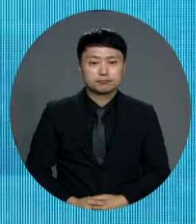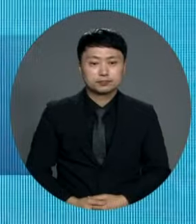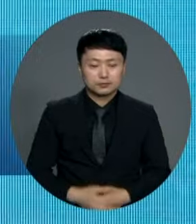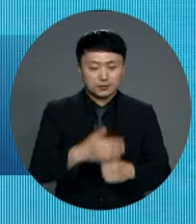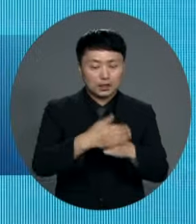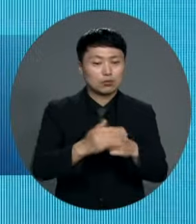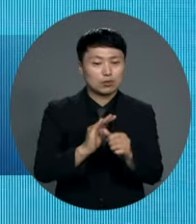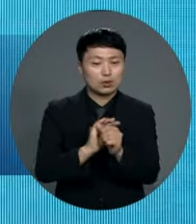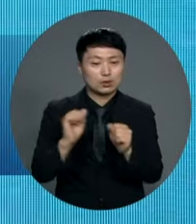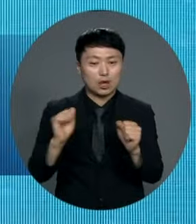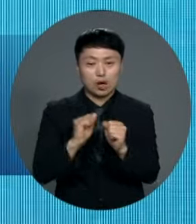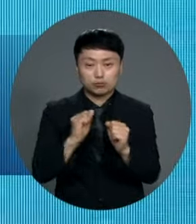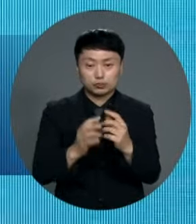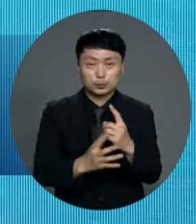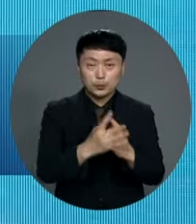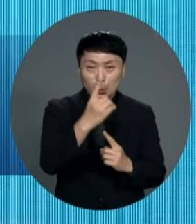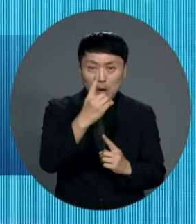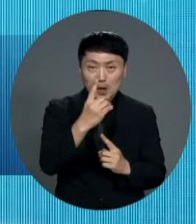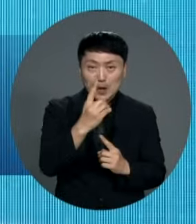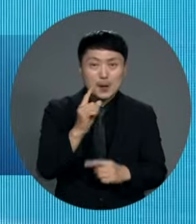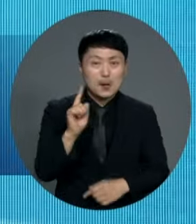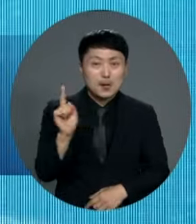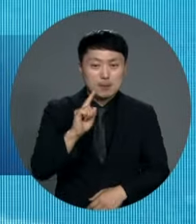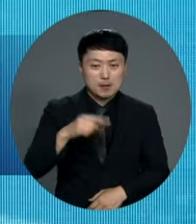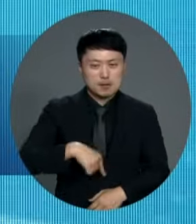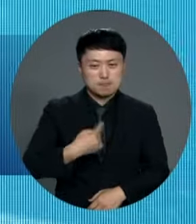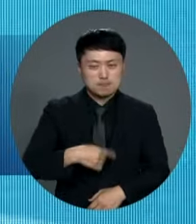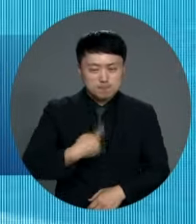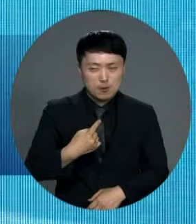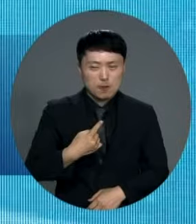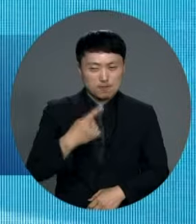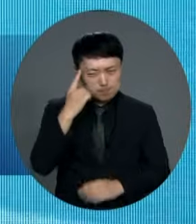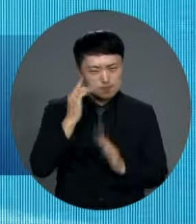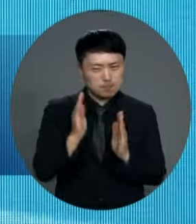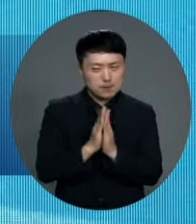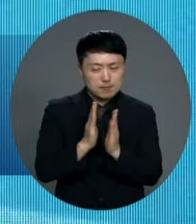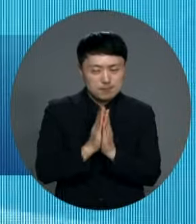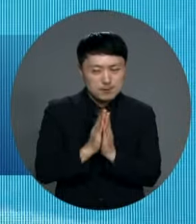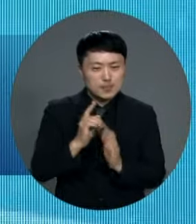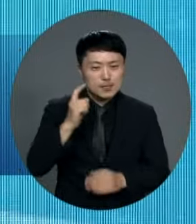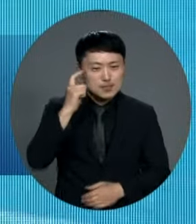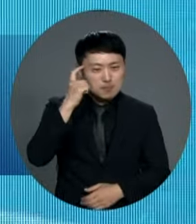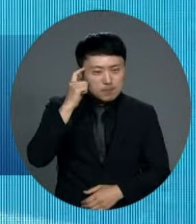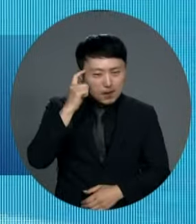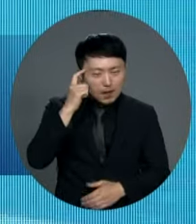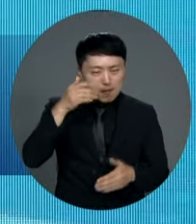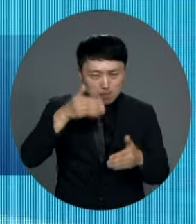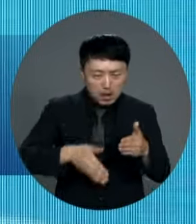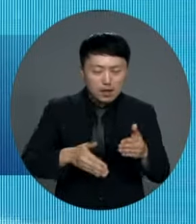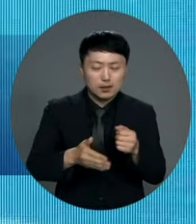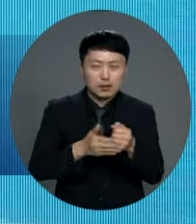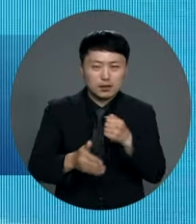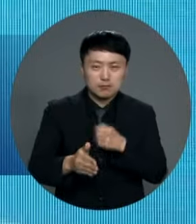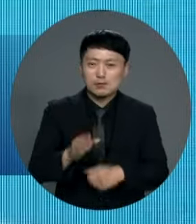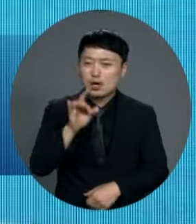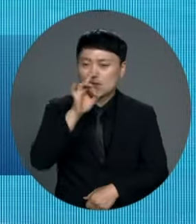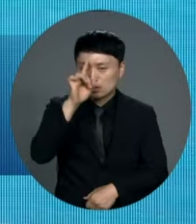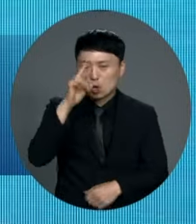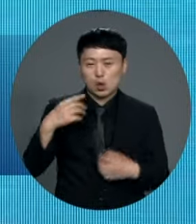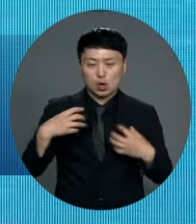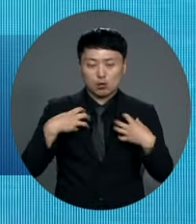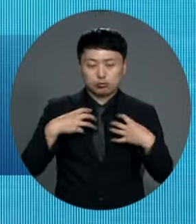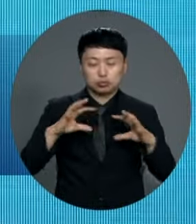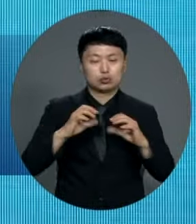광역통합은 자치단체의 자발적인 의지만으로 이루어질 수 없고 중앙정부와